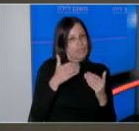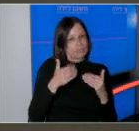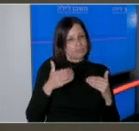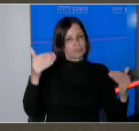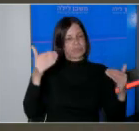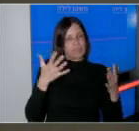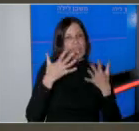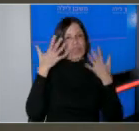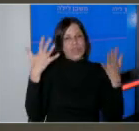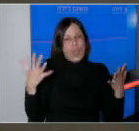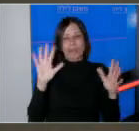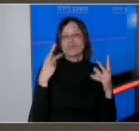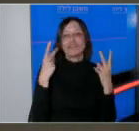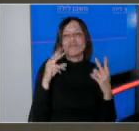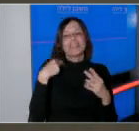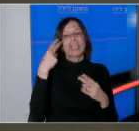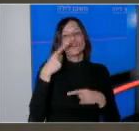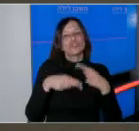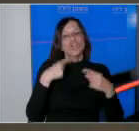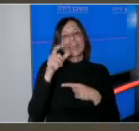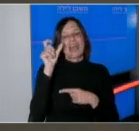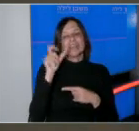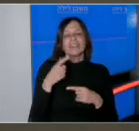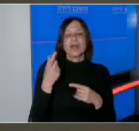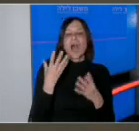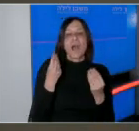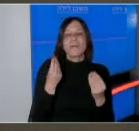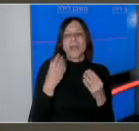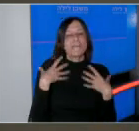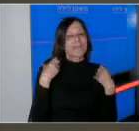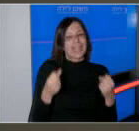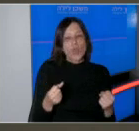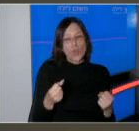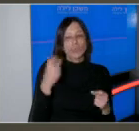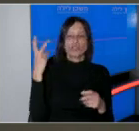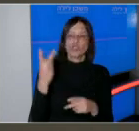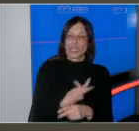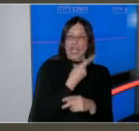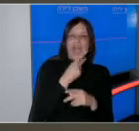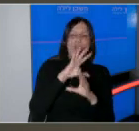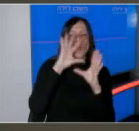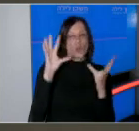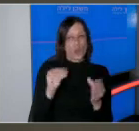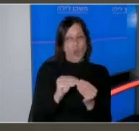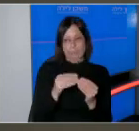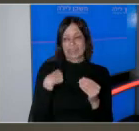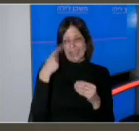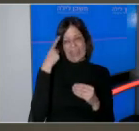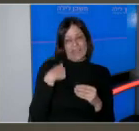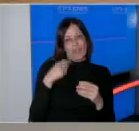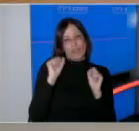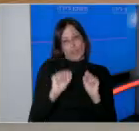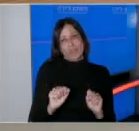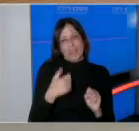לגדול. אבל הכי חשוב, שתהיה לנו שנה אזרחית מלאת בריאות, שגרה לכולם. זוהי דעתי ואני תומך